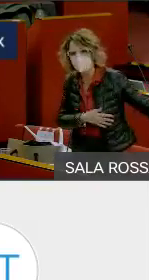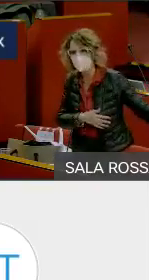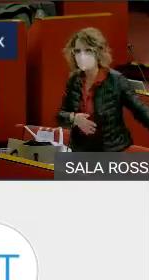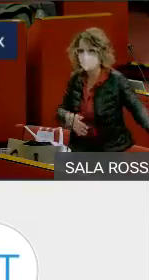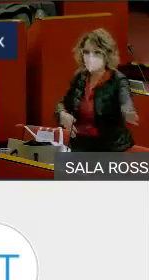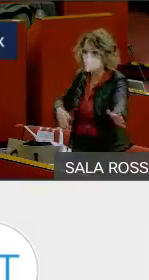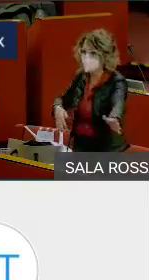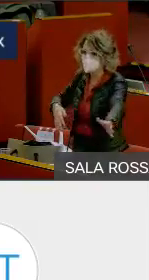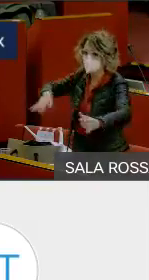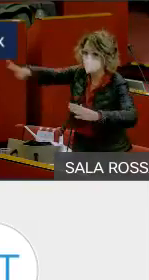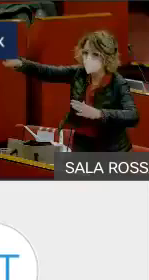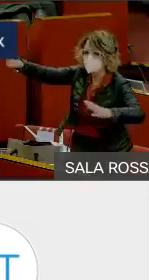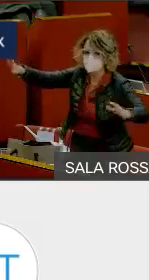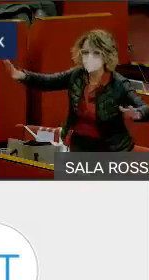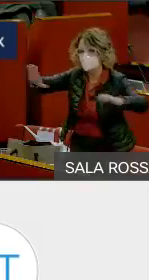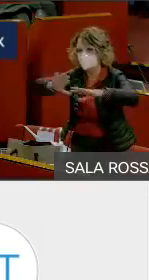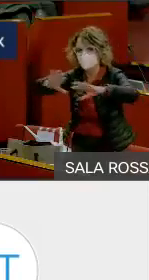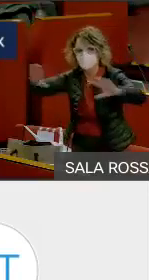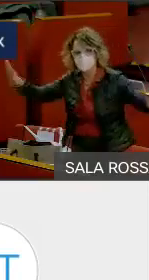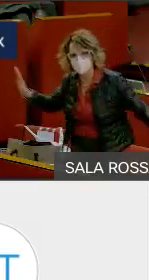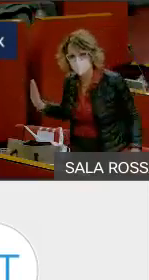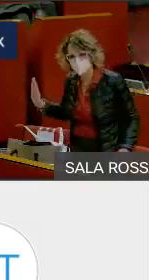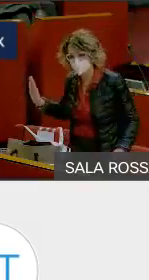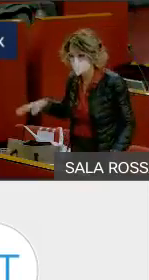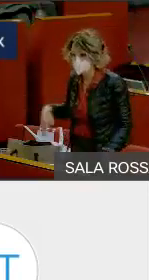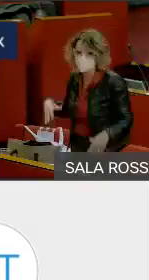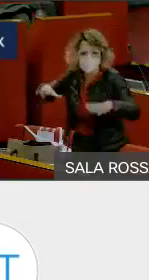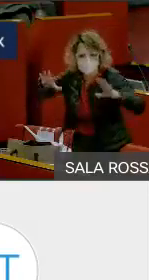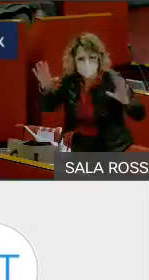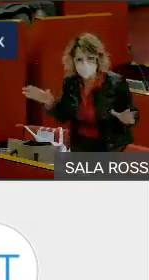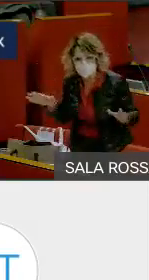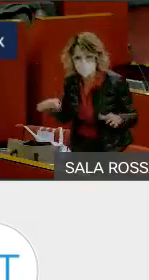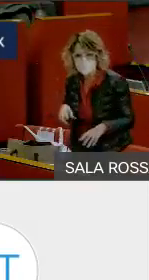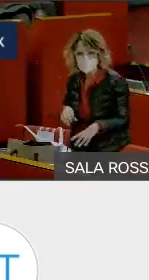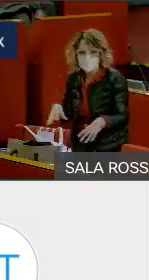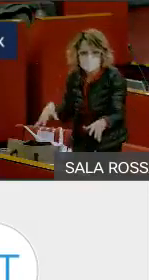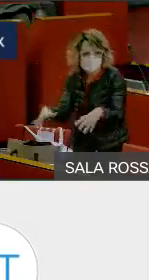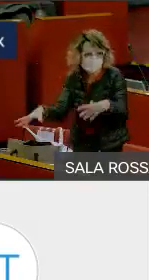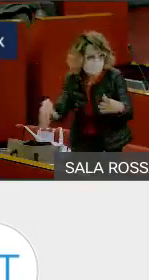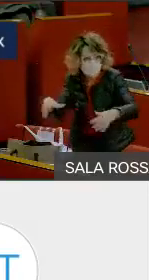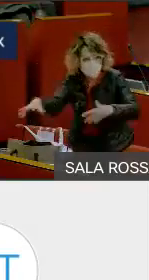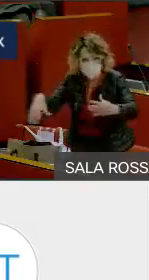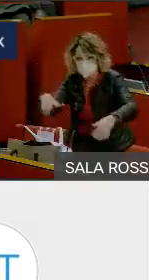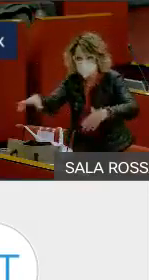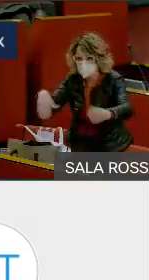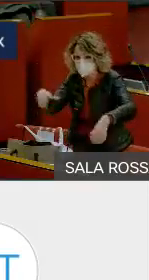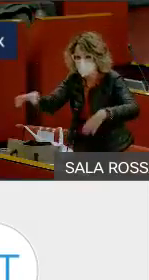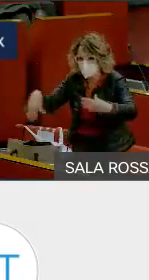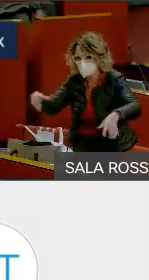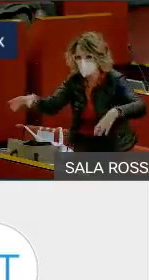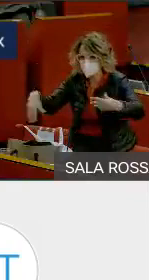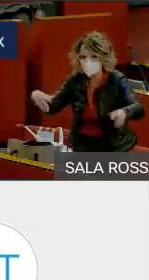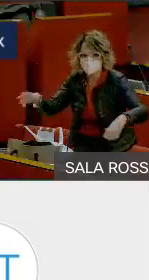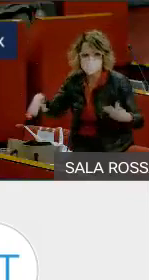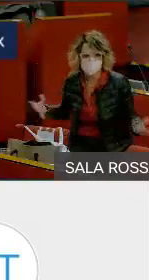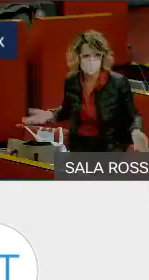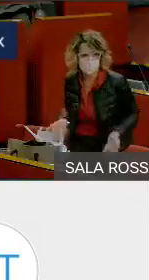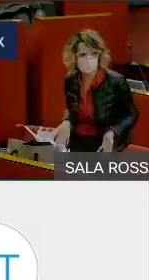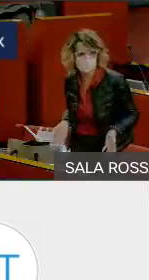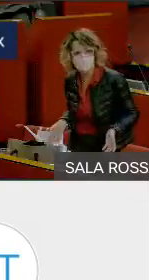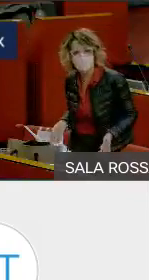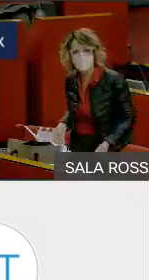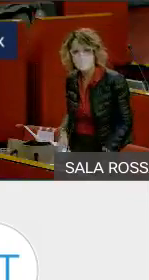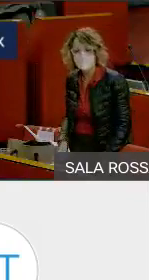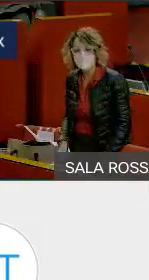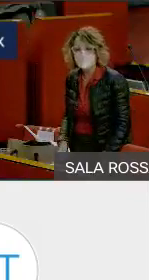uno viene a ponente va poi c'era valbisagno non ci arriva più a genio al mattino ma non importa l'importante è che chi è in centro si muove velocemente riesca arriva da dove